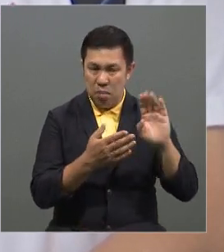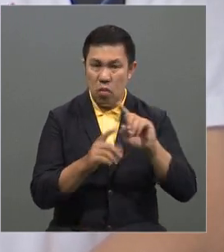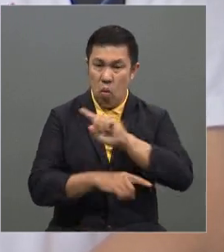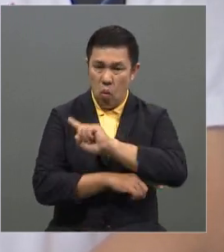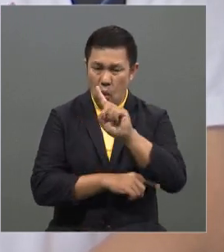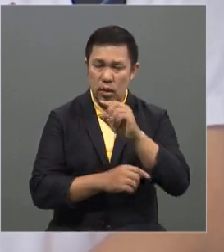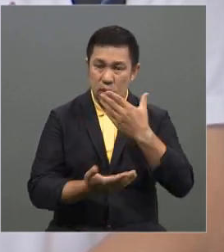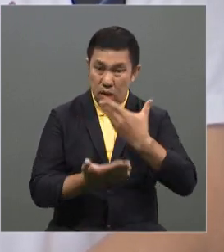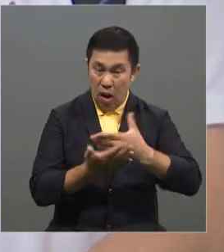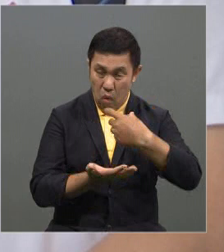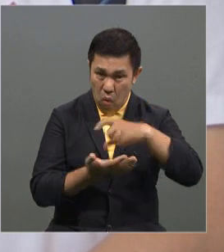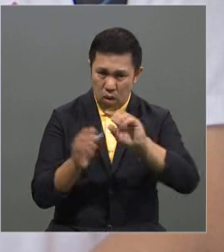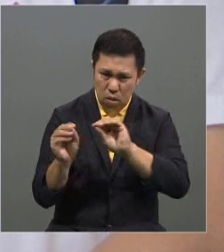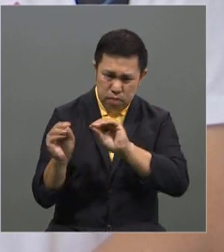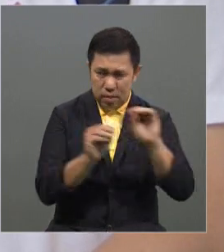อนวันรับออกไปค่ะ